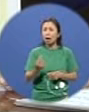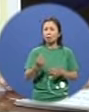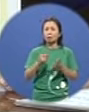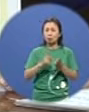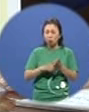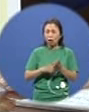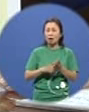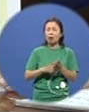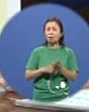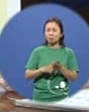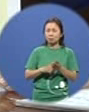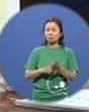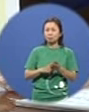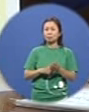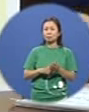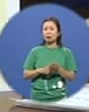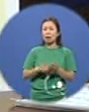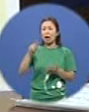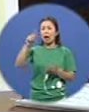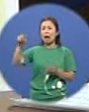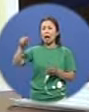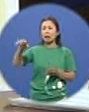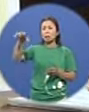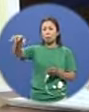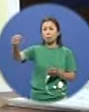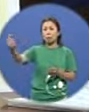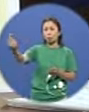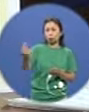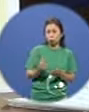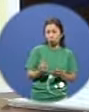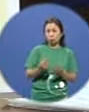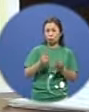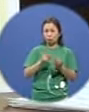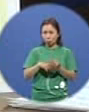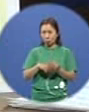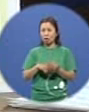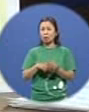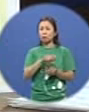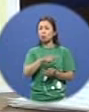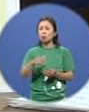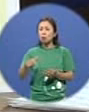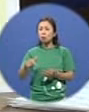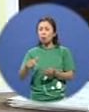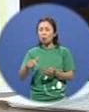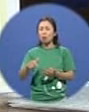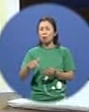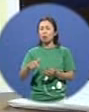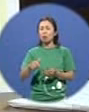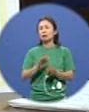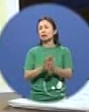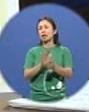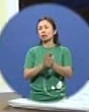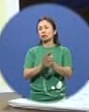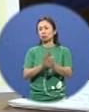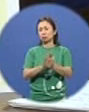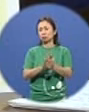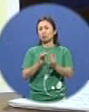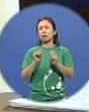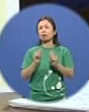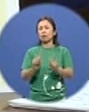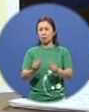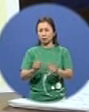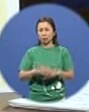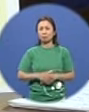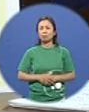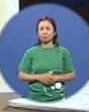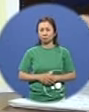くると有事です相ターンていうのはこ一子直線ですからよそから来てちょうだいて言ってですねあの和山へあの人材を引っ張り